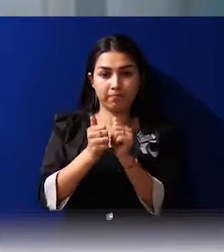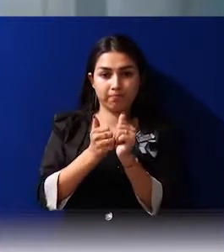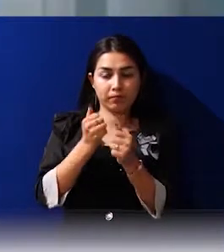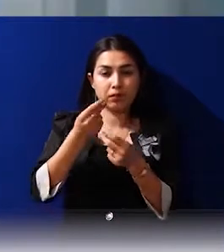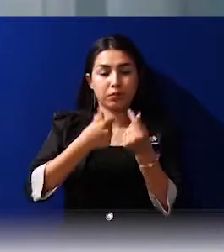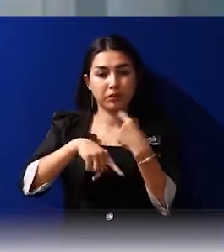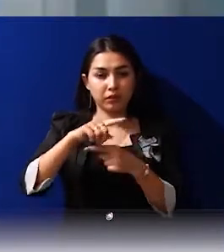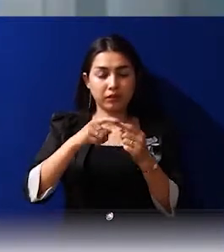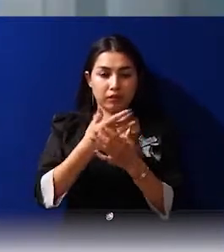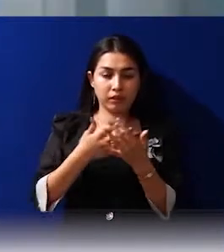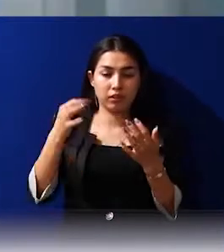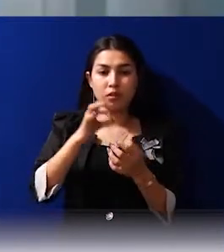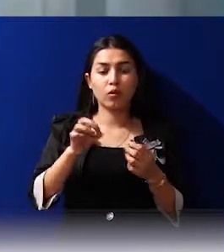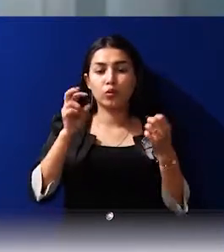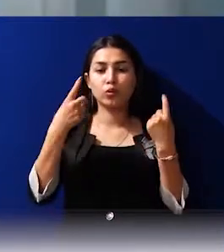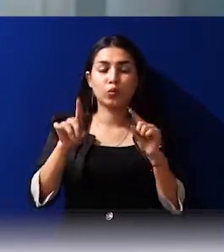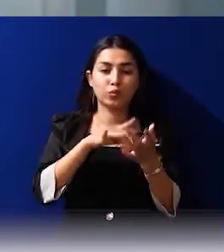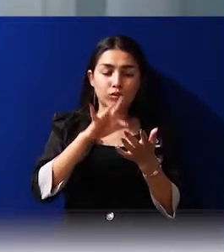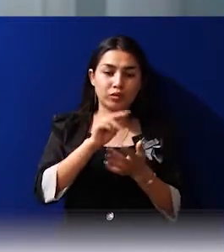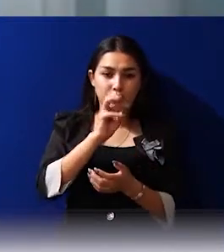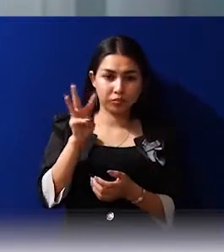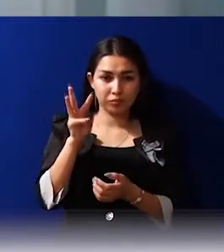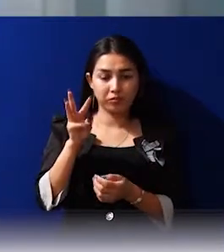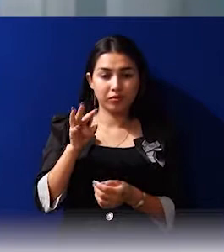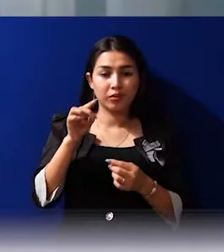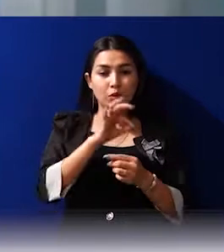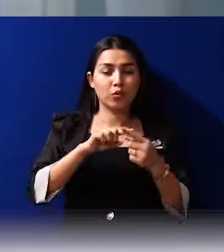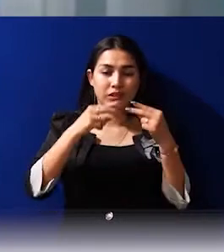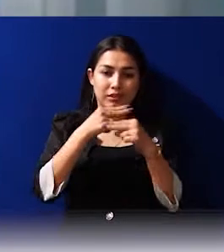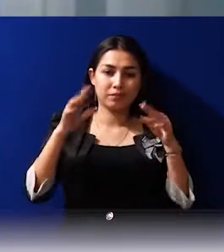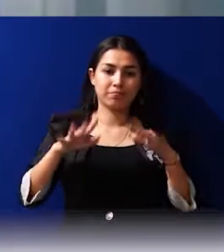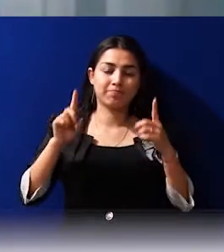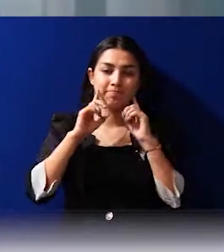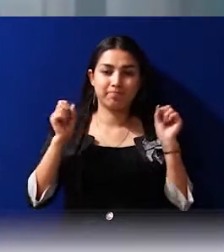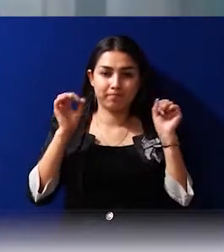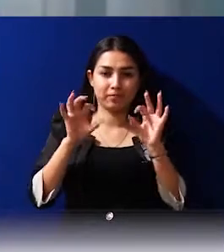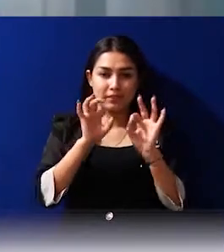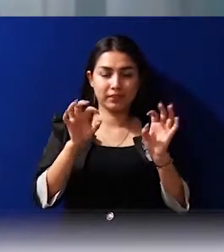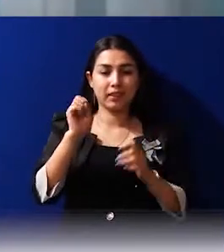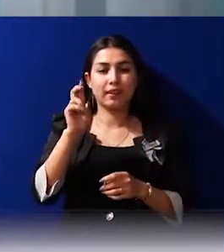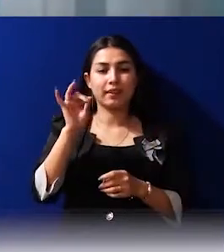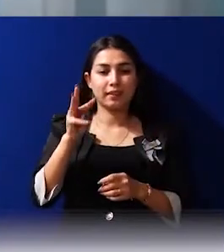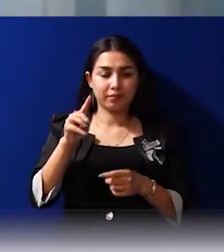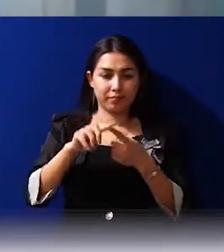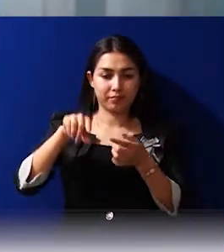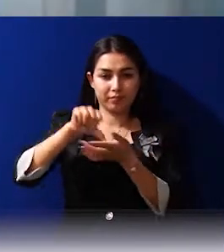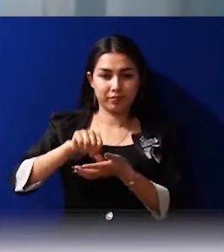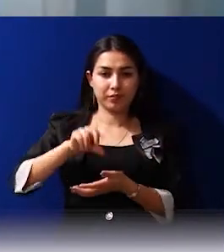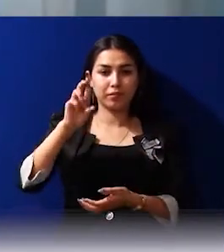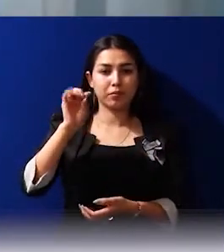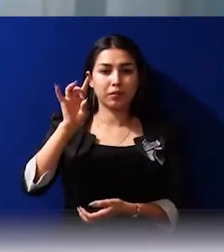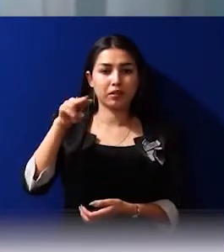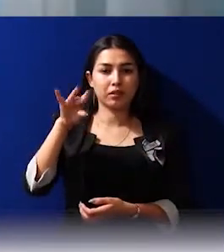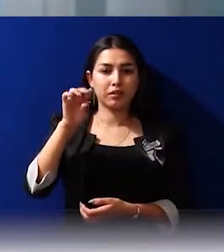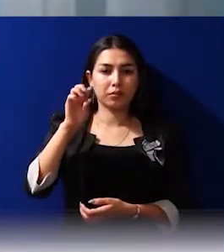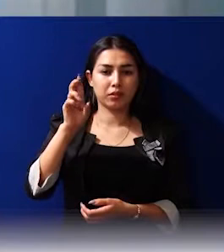Жамбылская область значительно отстает в развитии малого и среднего бизнеса по сравнению с другими регионами. Об этом говорилось сегодня на совещании